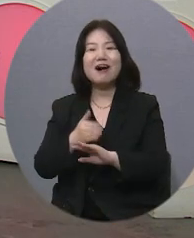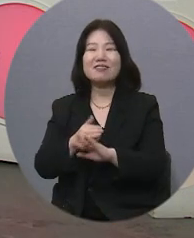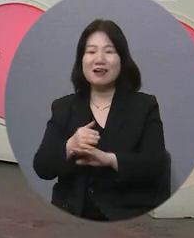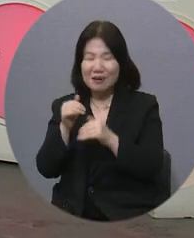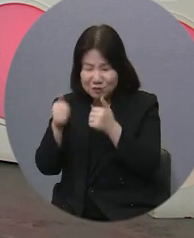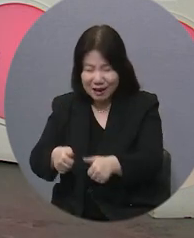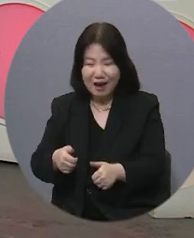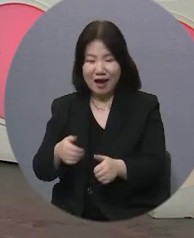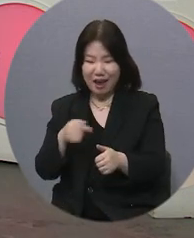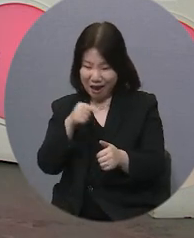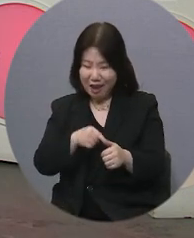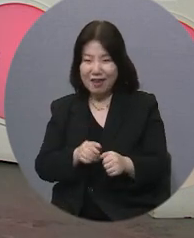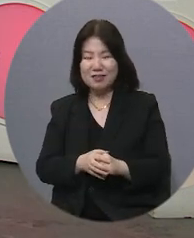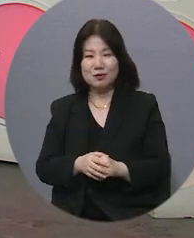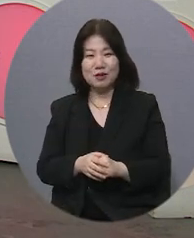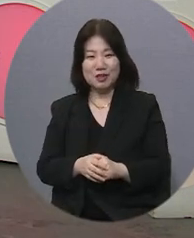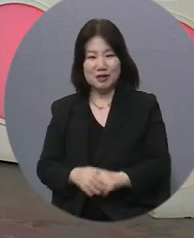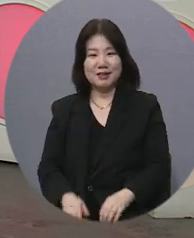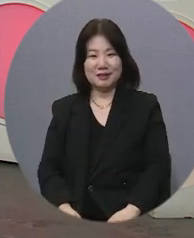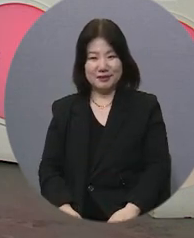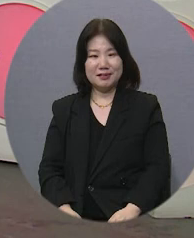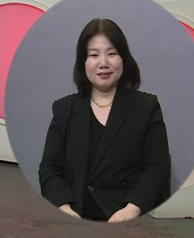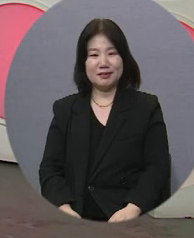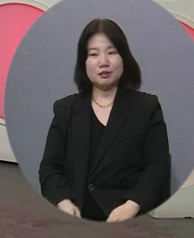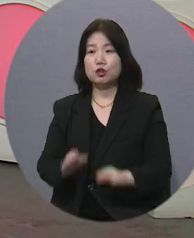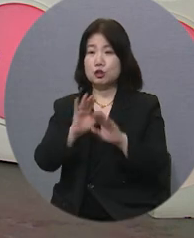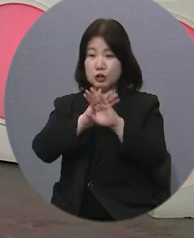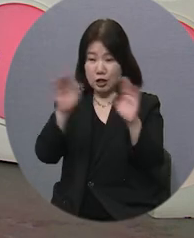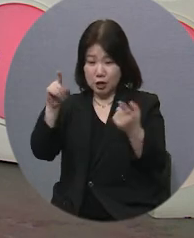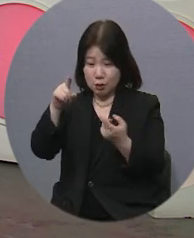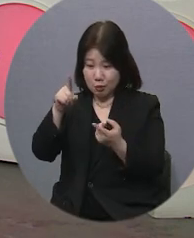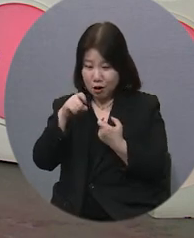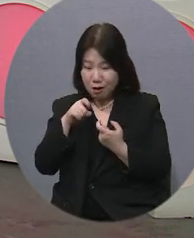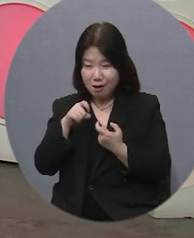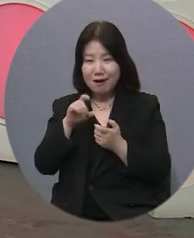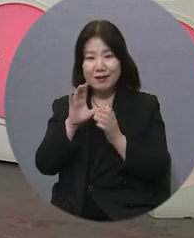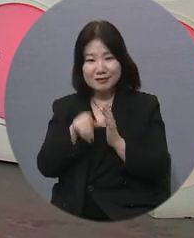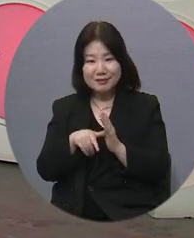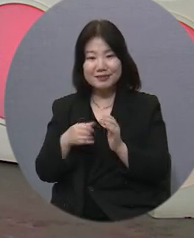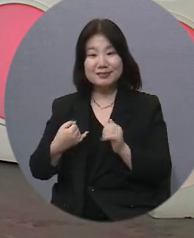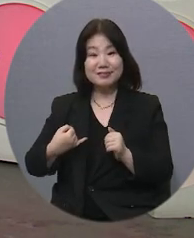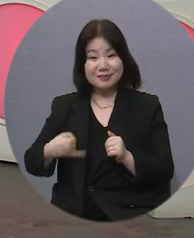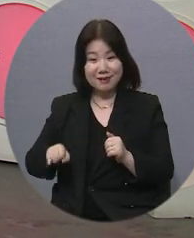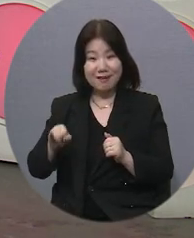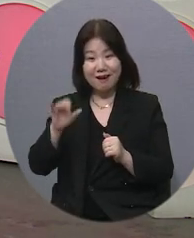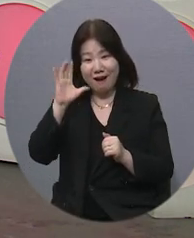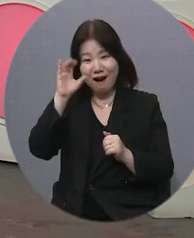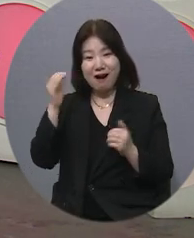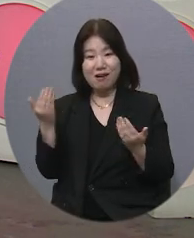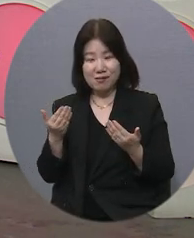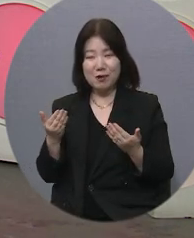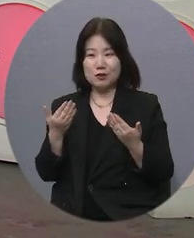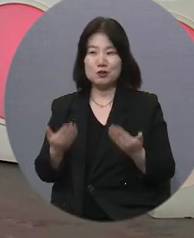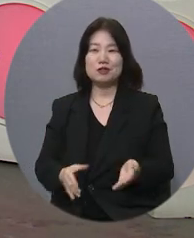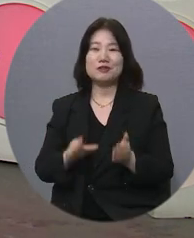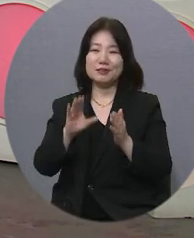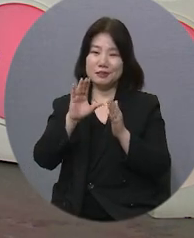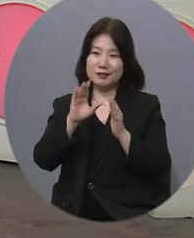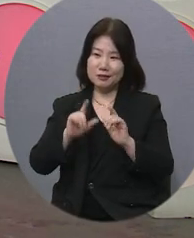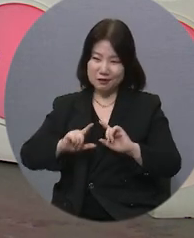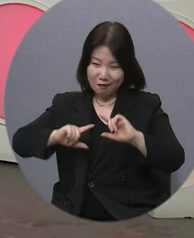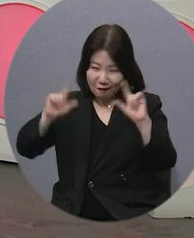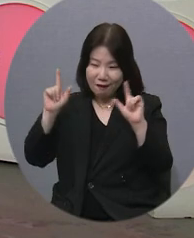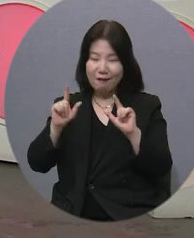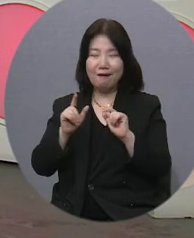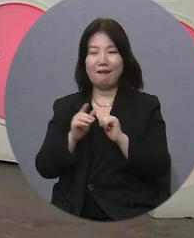말씀드려라. 우리가 낮에 한번 배달 한번 시켜서 노는 날, 우리 딸내미 그 앨범 비번 날 시켜드릴